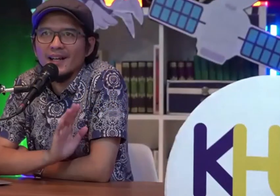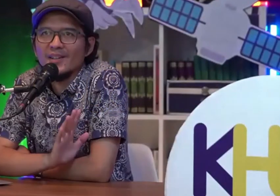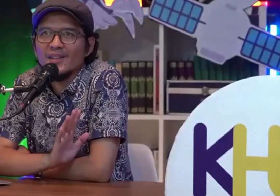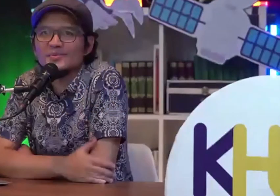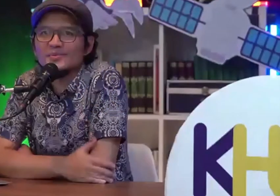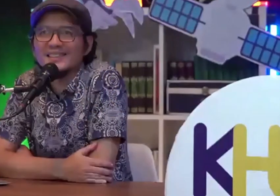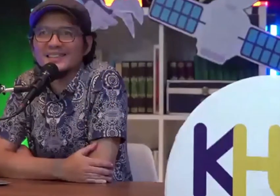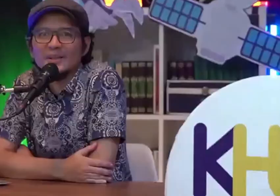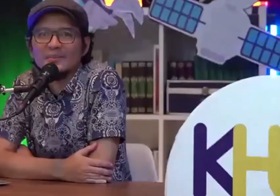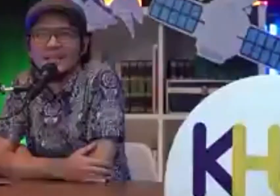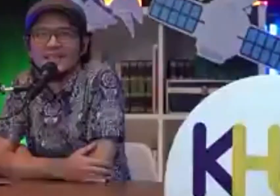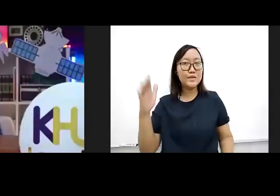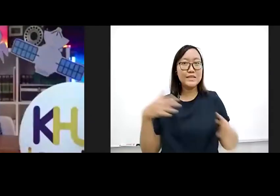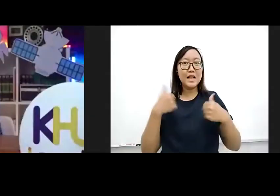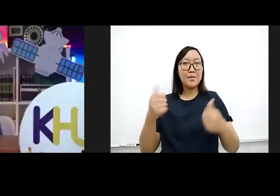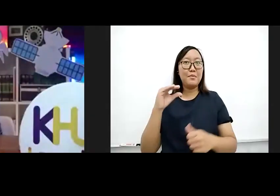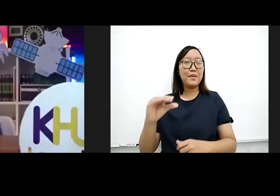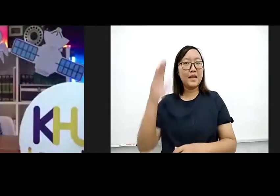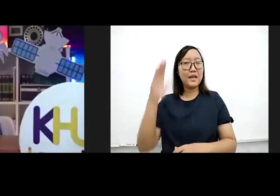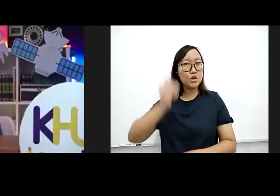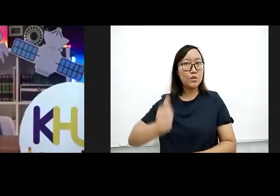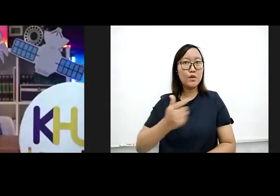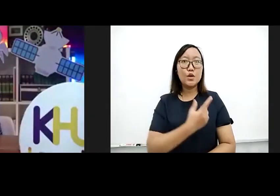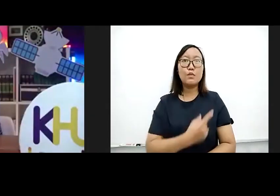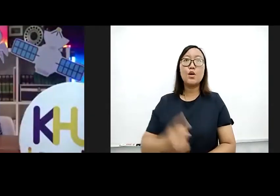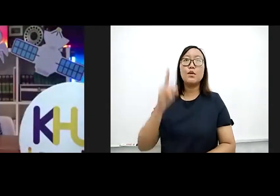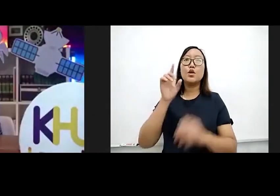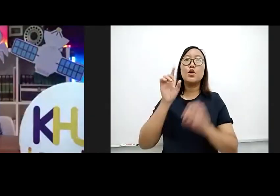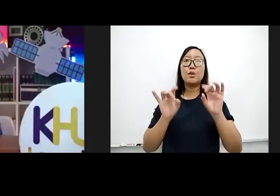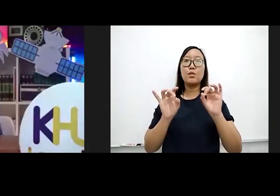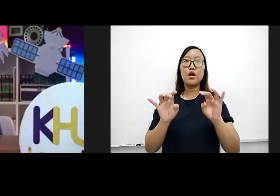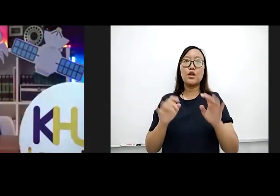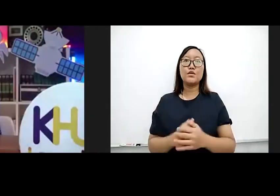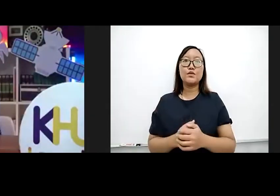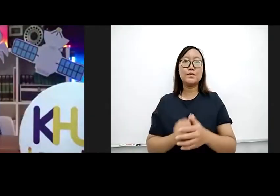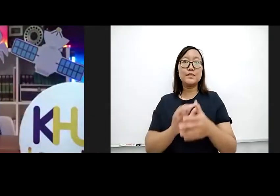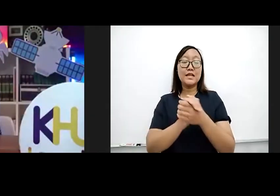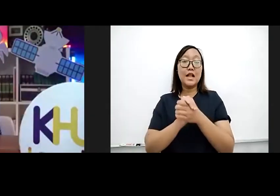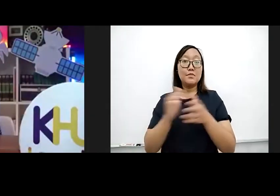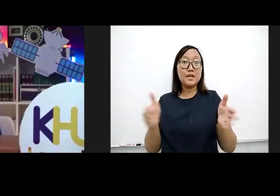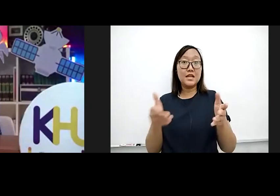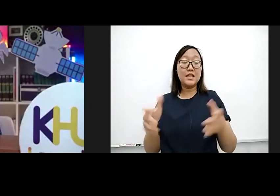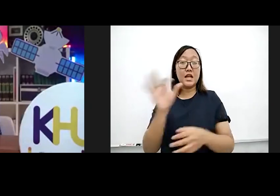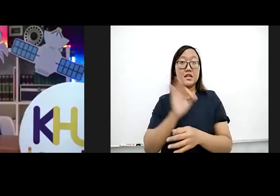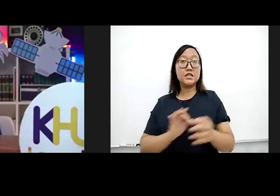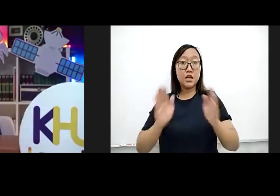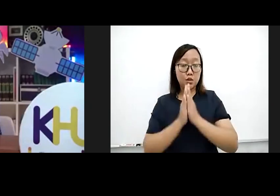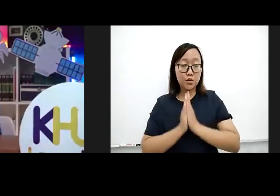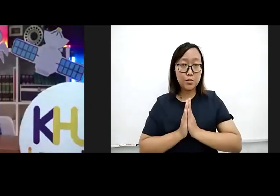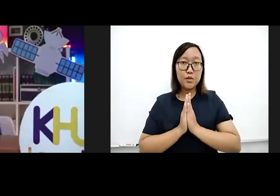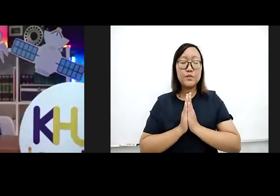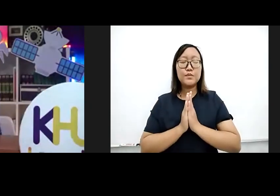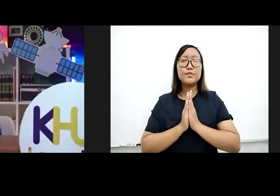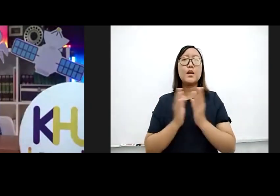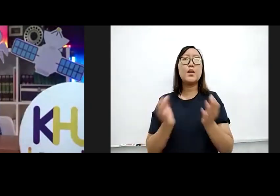Hai Halo selamat pagi assalamualaikum warahmatullahi wabarakatuh salam sejahtera salom Om Swastiastu